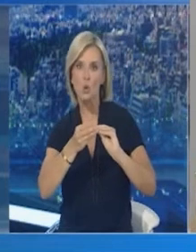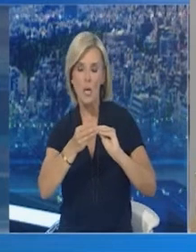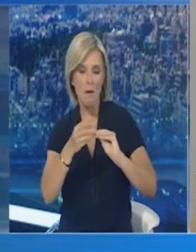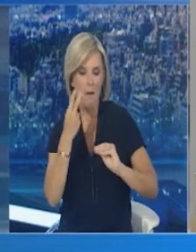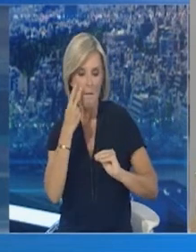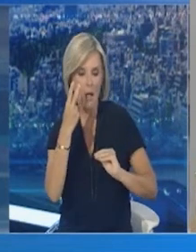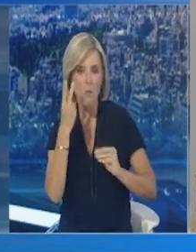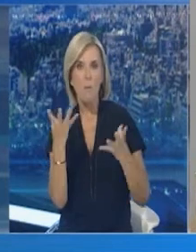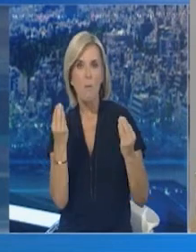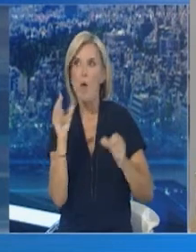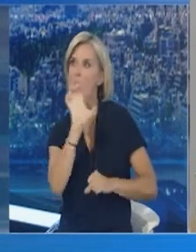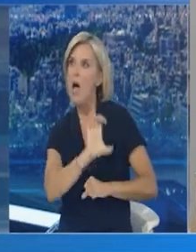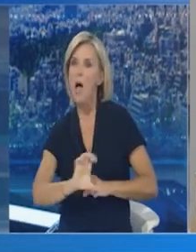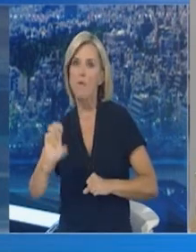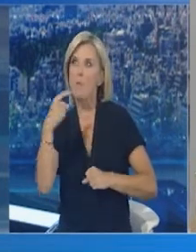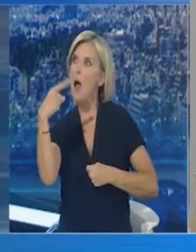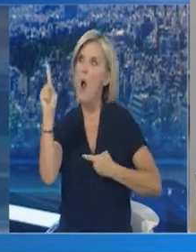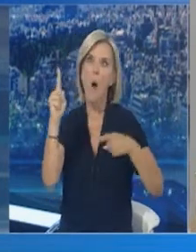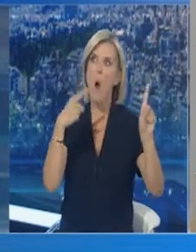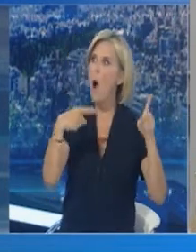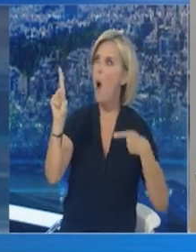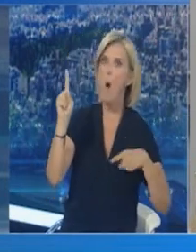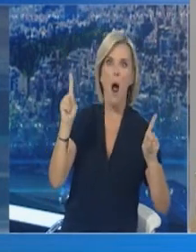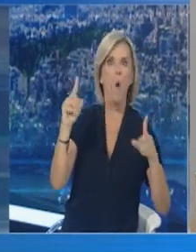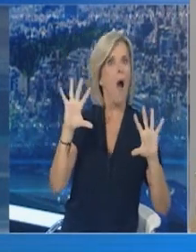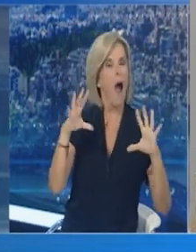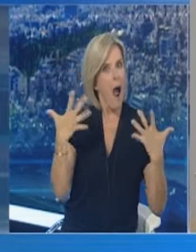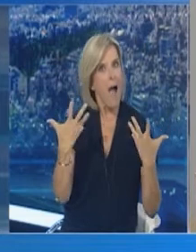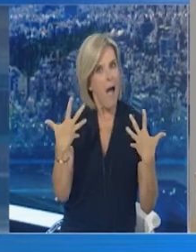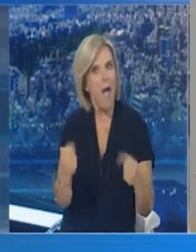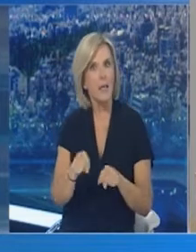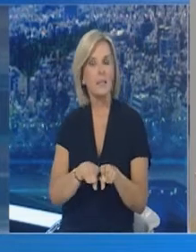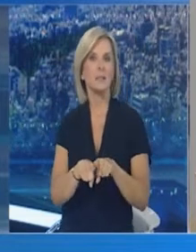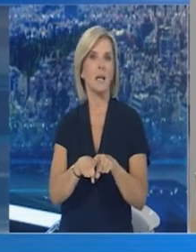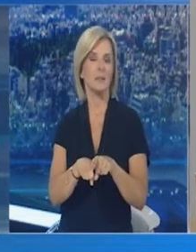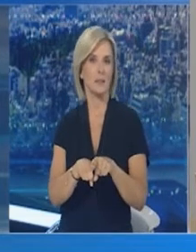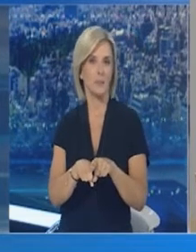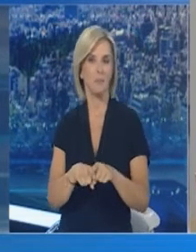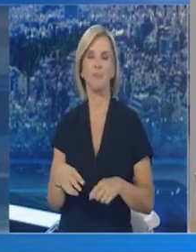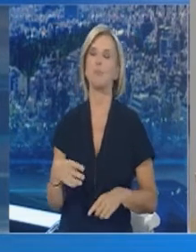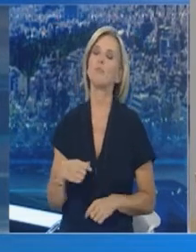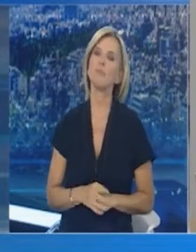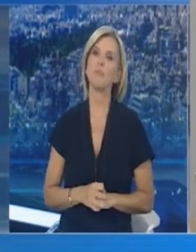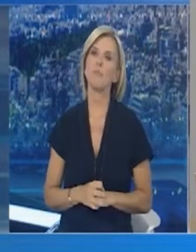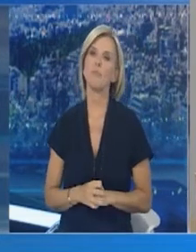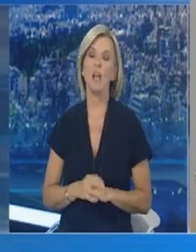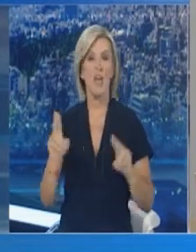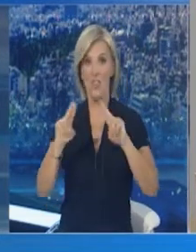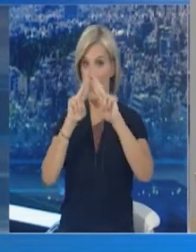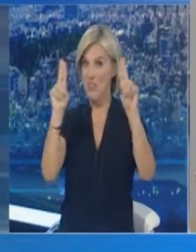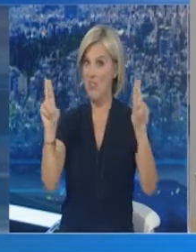ευρέως. Τα παιδιά με υποκείμενα νοσήματα, σύμφωνα με τη διεθνή εμπειρία, έχουν αυξημένο κίνδυνο